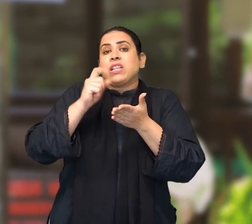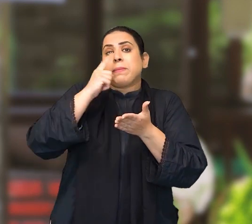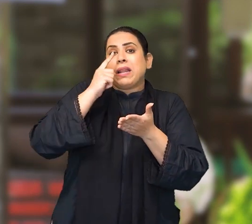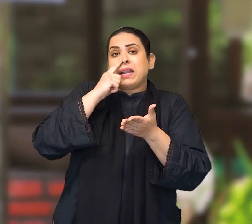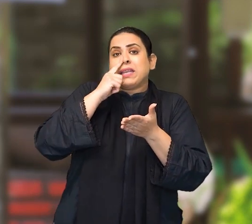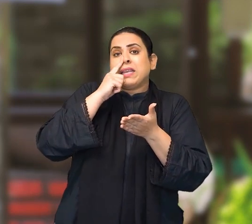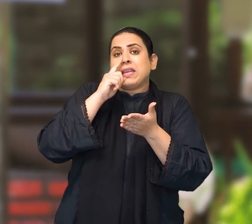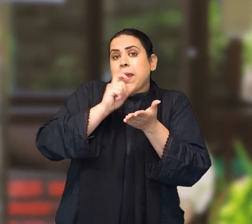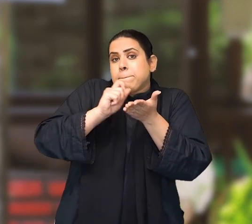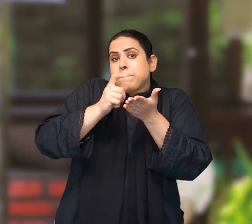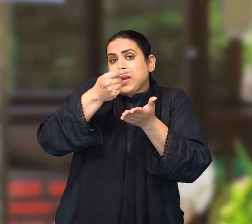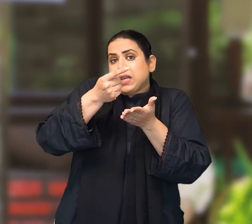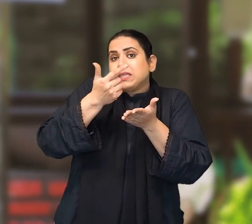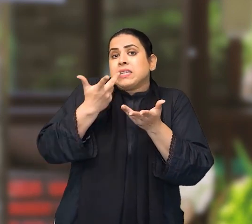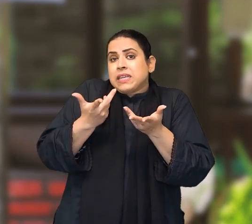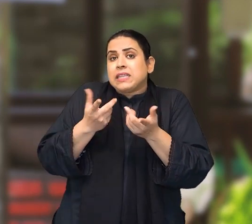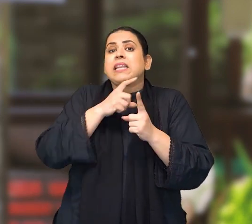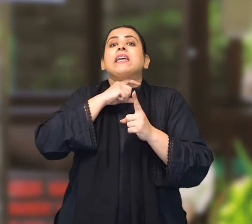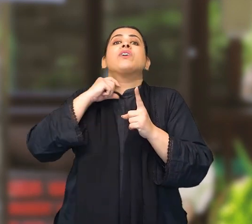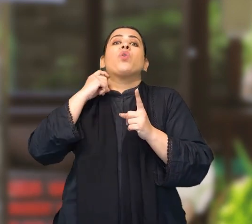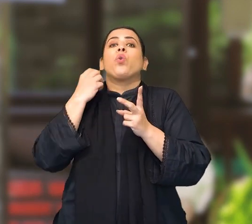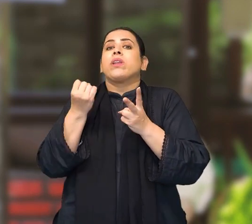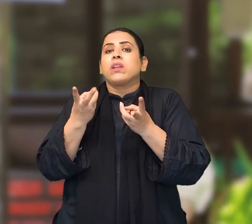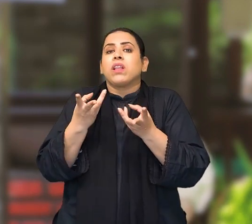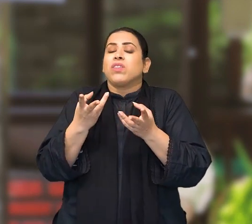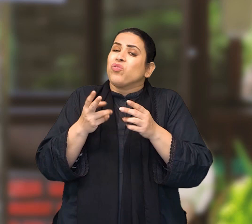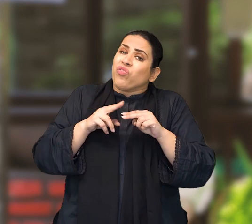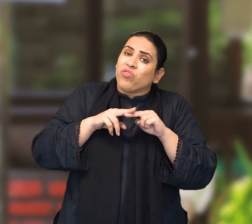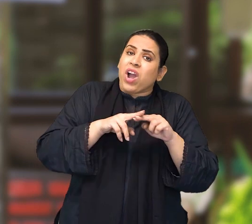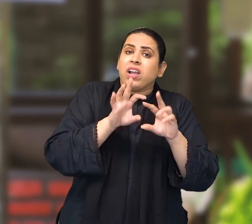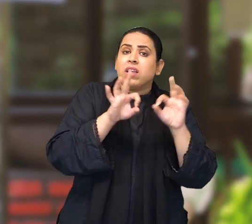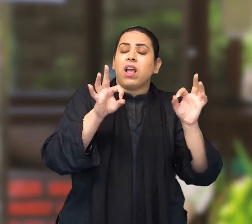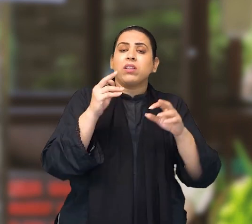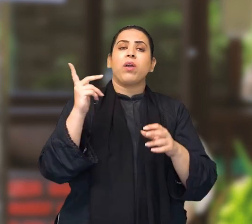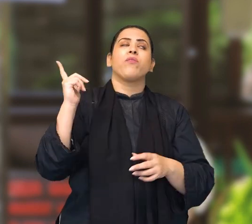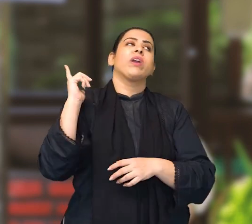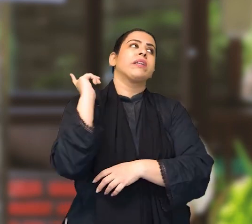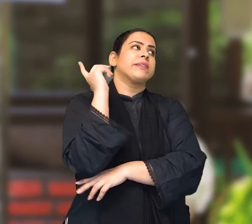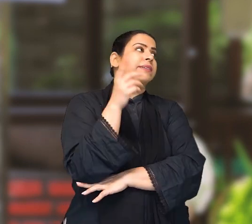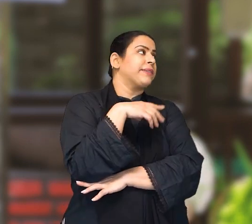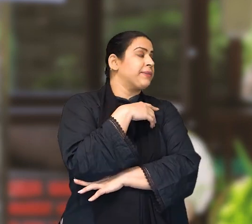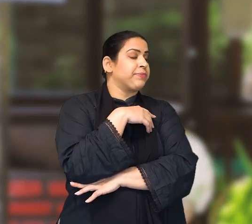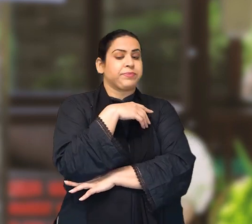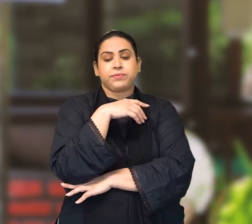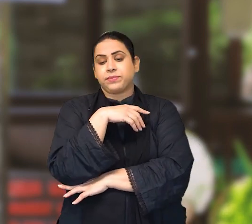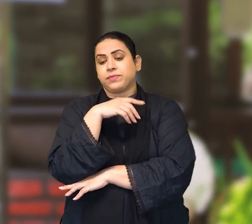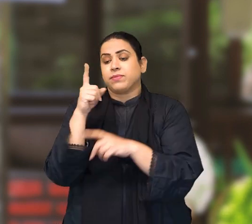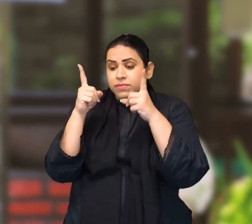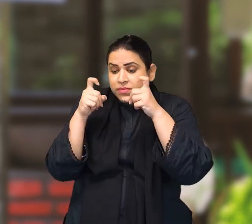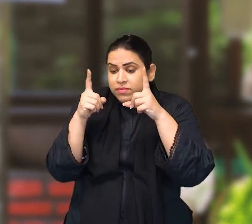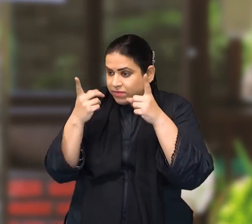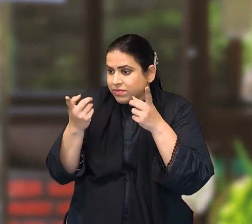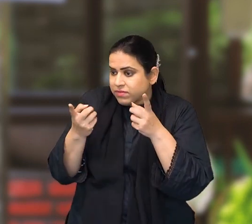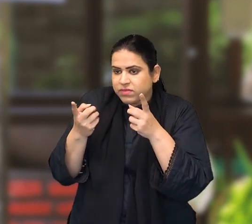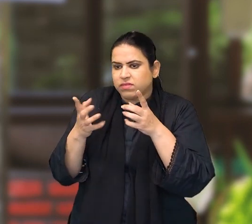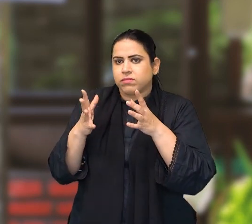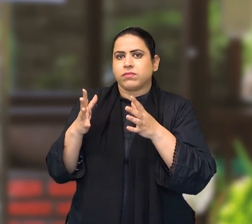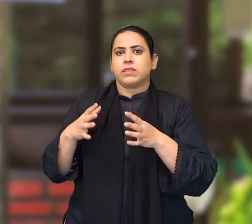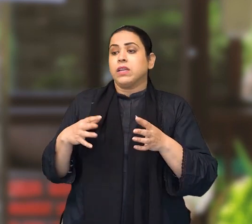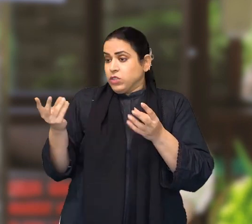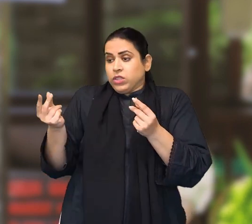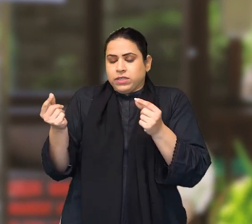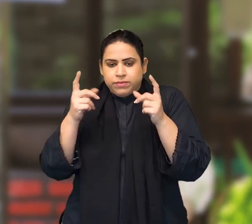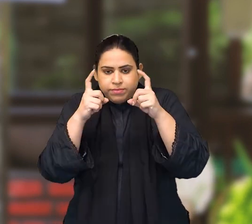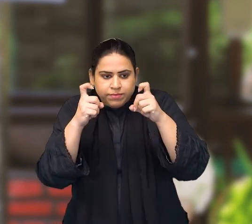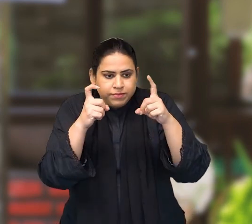आके फाइनल चीज़ें होना शुरू हुई थी. तो दिस इंडस्ट्री इज़ रियली क्रेजी. आपको एकदम से एंड पे मिलना शुरू हुए थे. आई